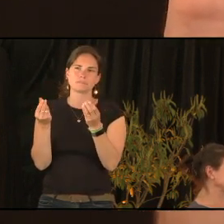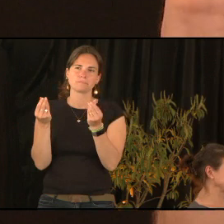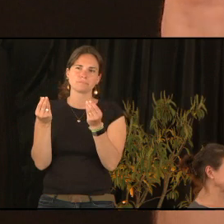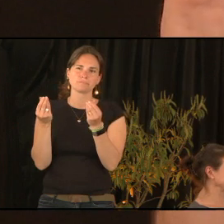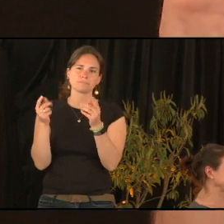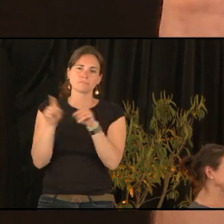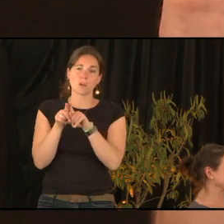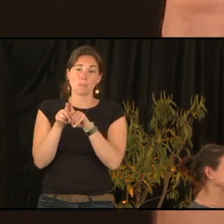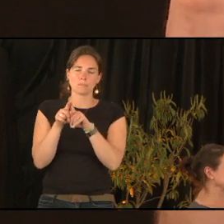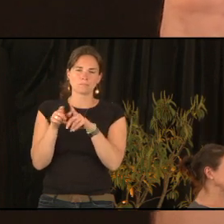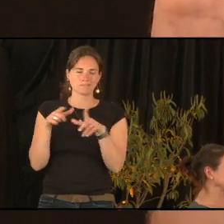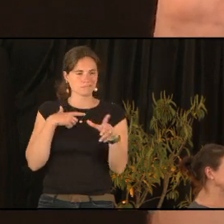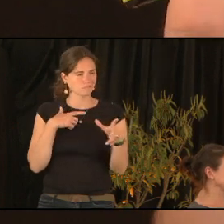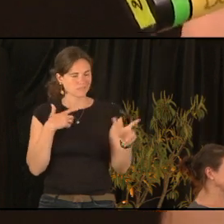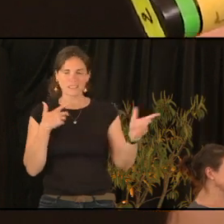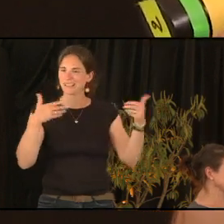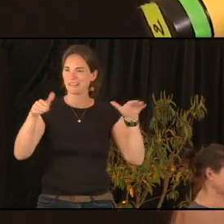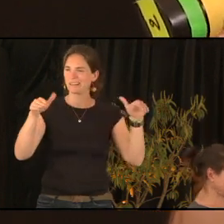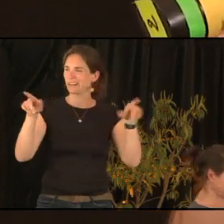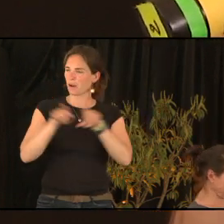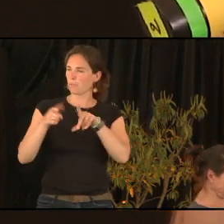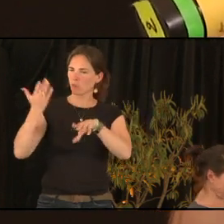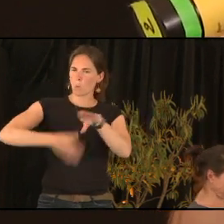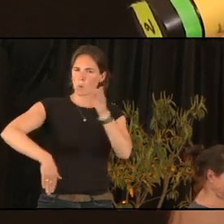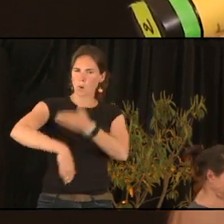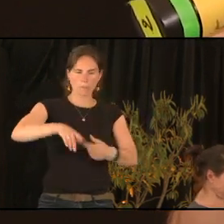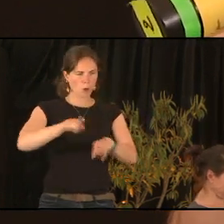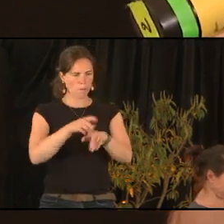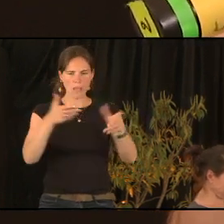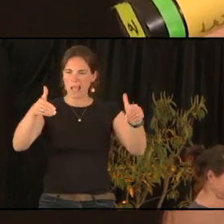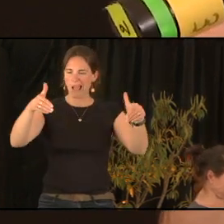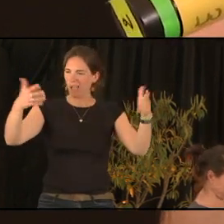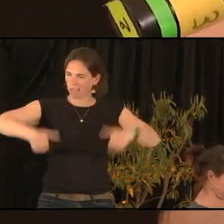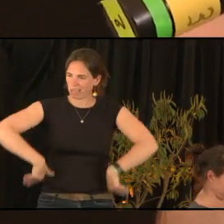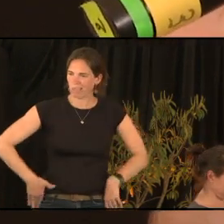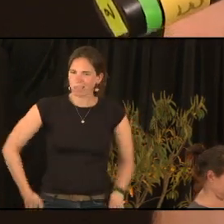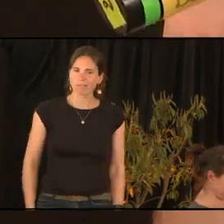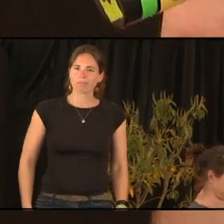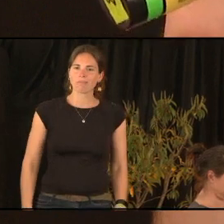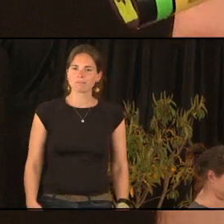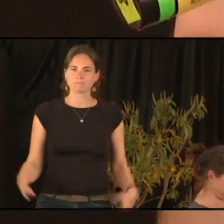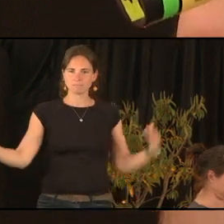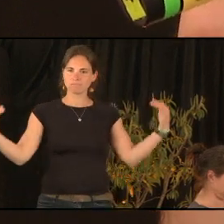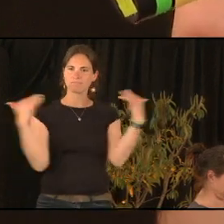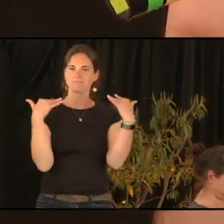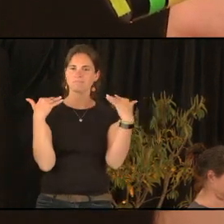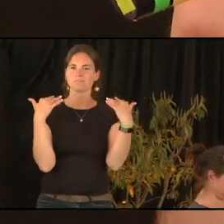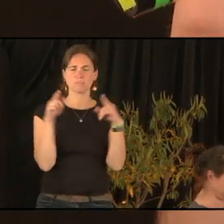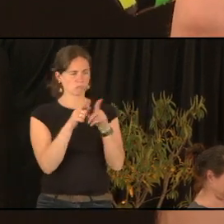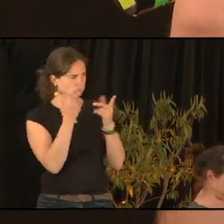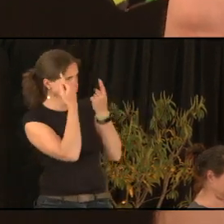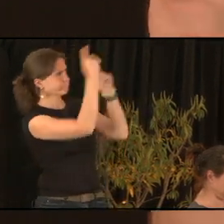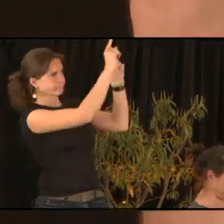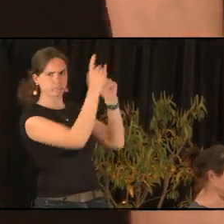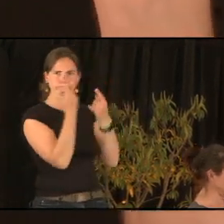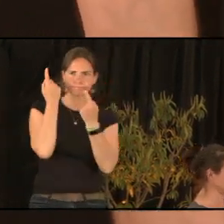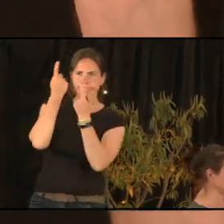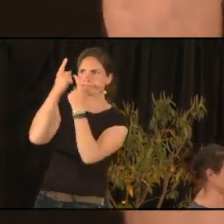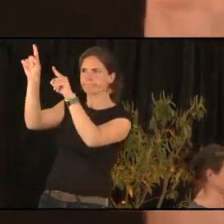en partie, en tant que, on va dire, chercheur, puis ayant une habitude du rapport scientifique au monde et de la recherche scientifique,